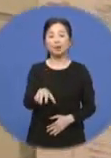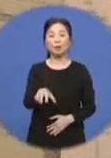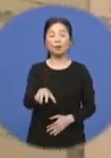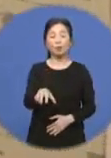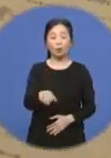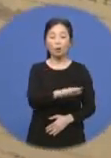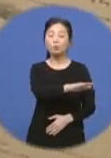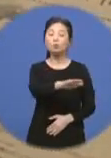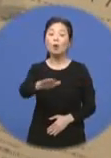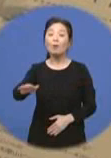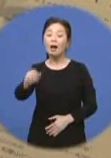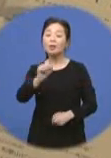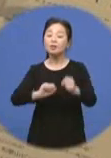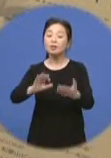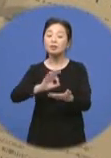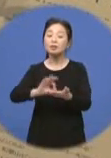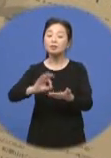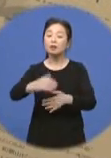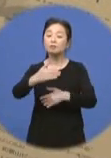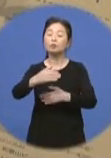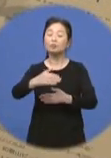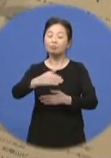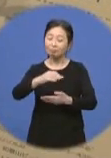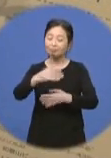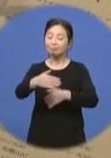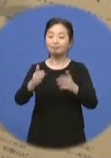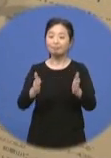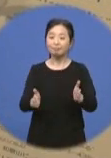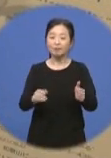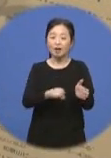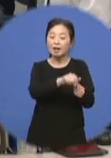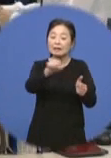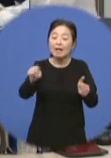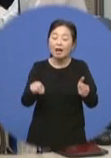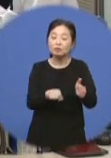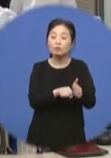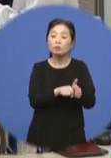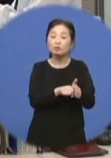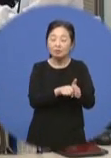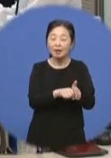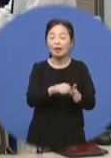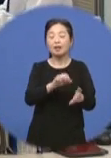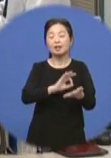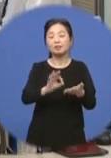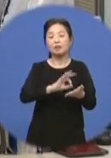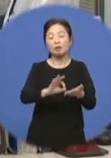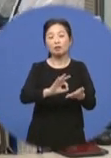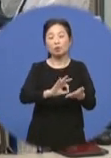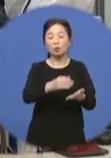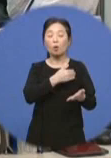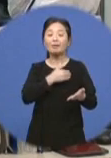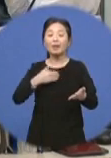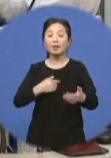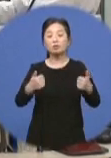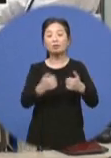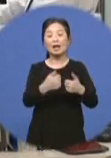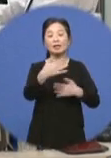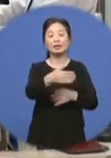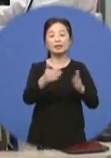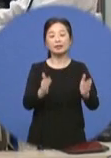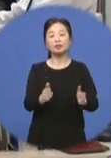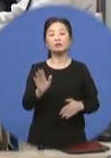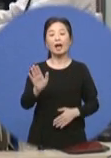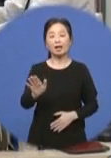由に使える交流スペースやサークル活動などにも利用できる会議室などがあります。ま